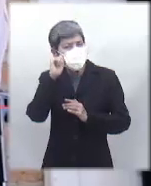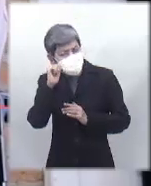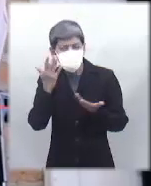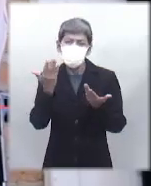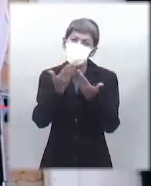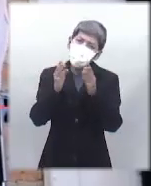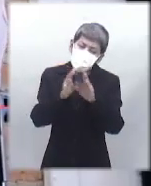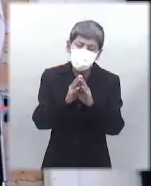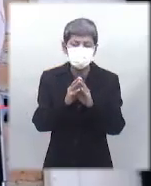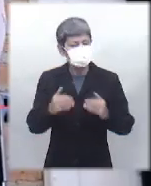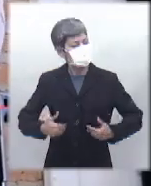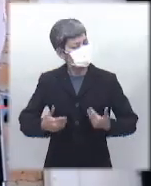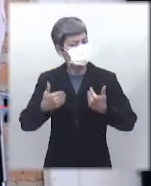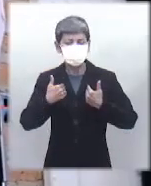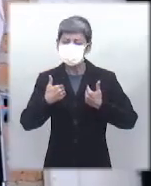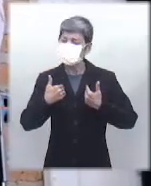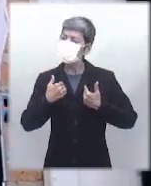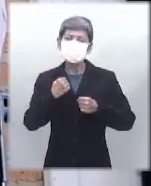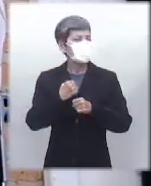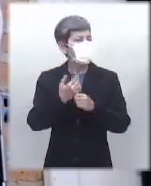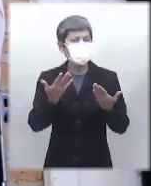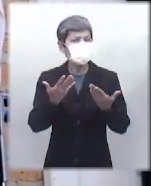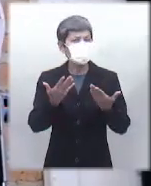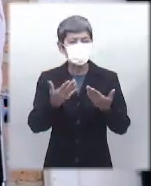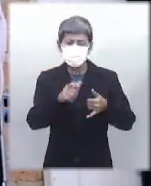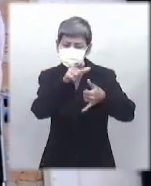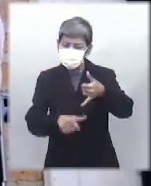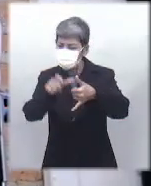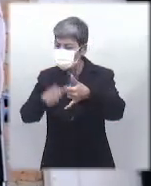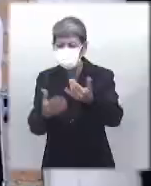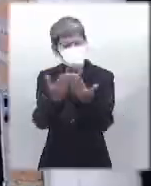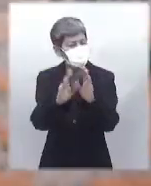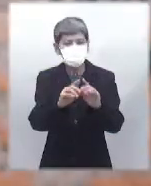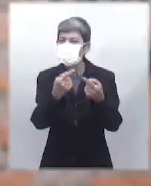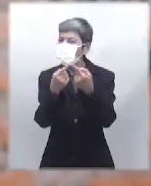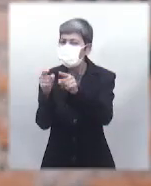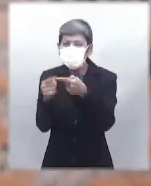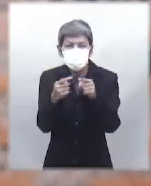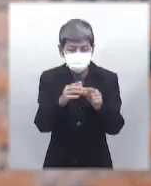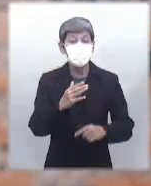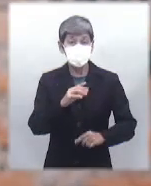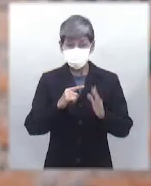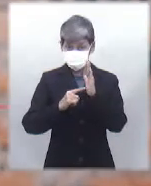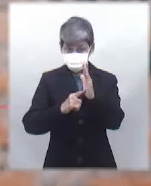ทำยังไงกับชีวิตนะแต่ละปัจจัยของแต่ละคนมันไม่เหมือนกันไงก็